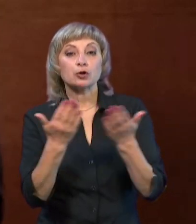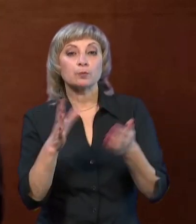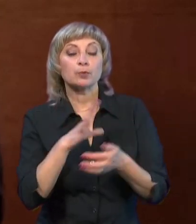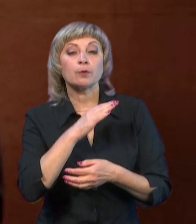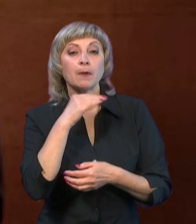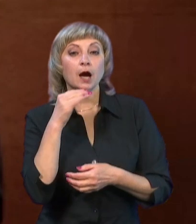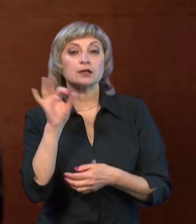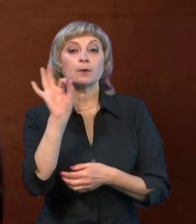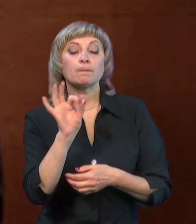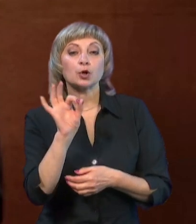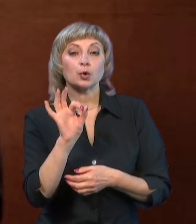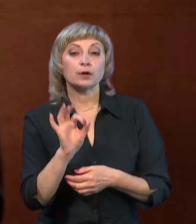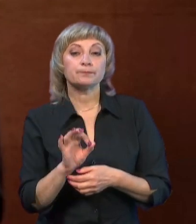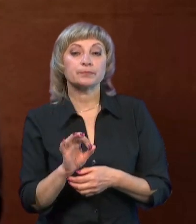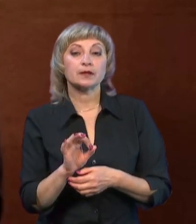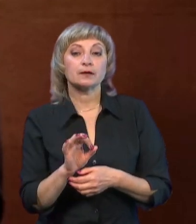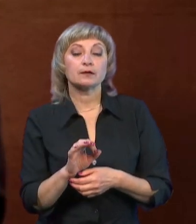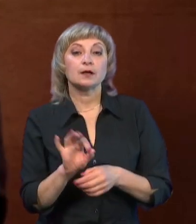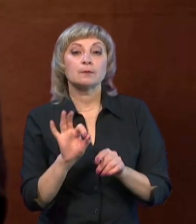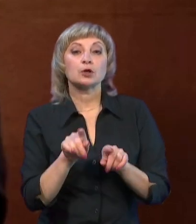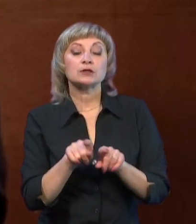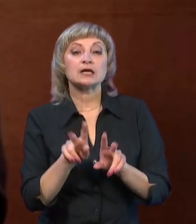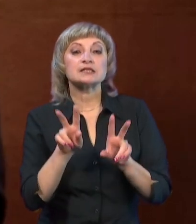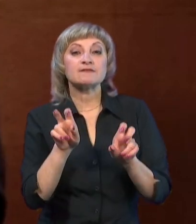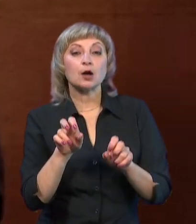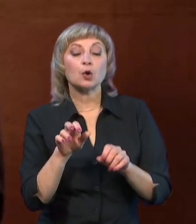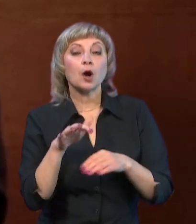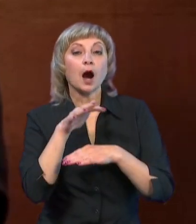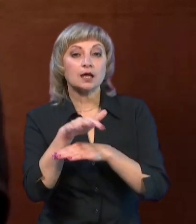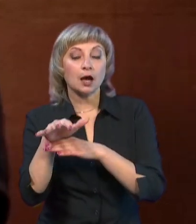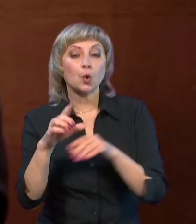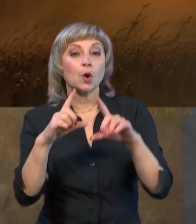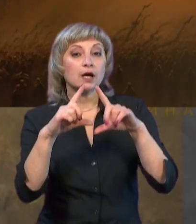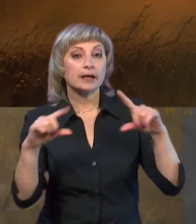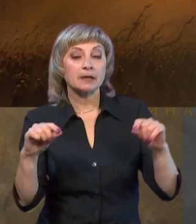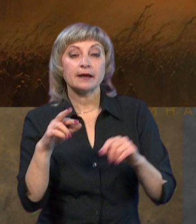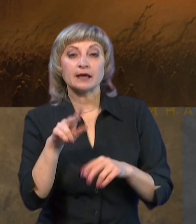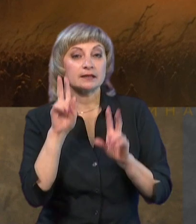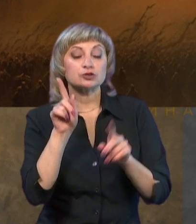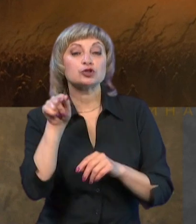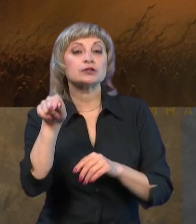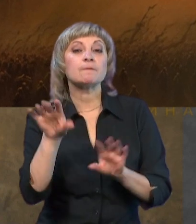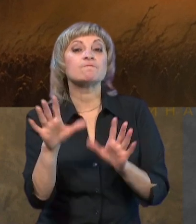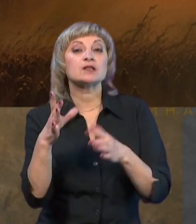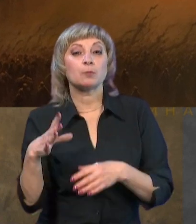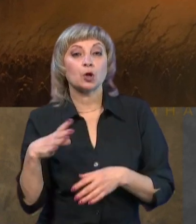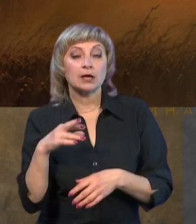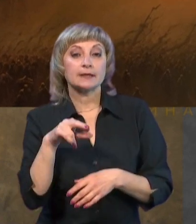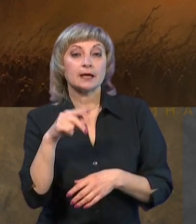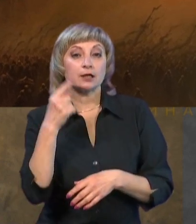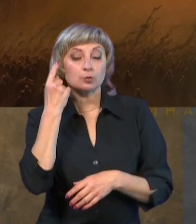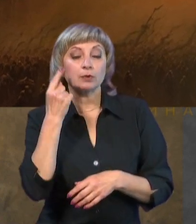багато про так звану атаку на Кремль. Я не знаю, що там відбулося, ніхто не знає, що там відбулося, але я думаю,